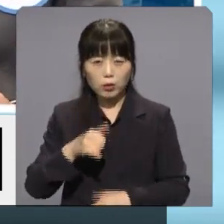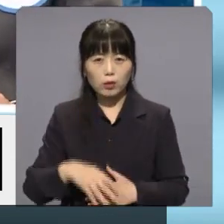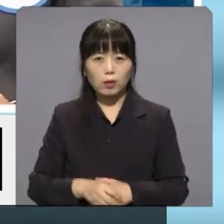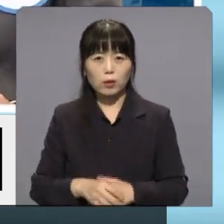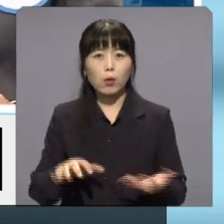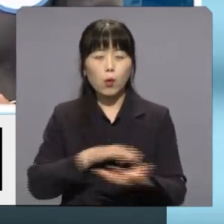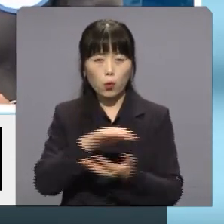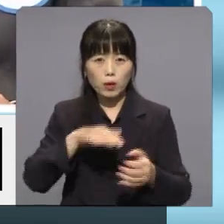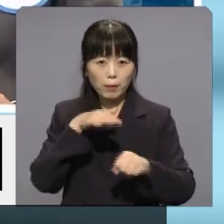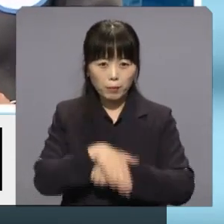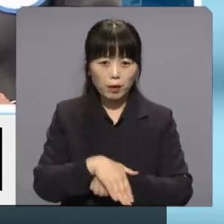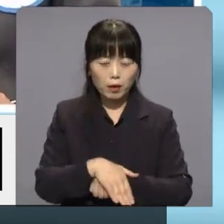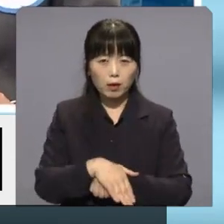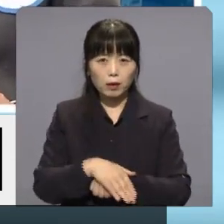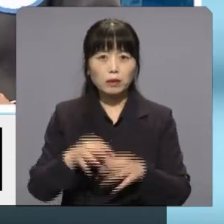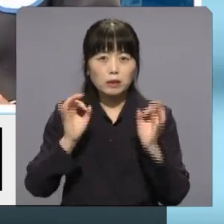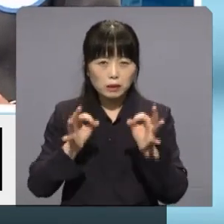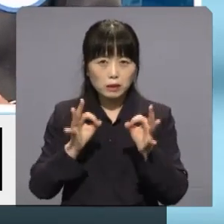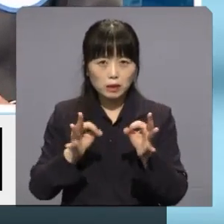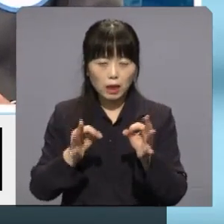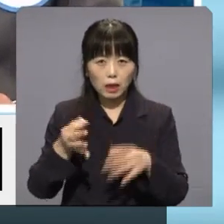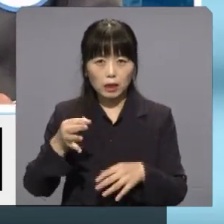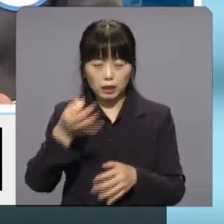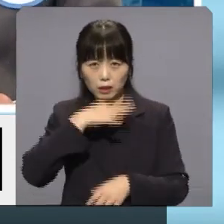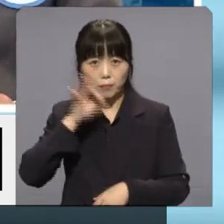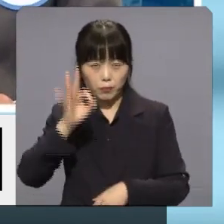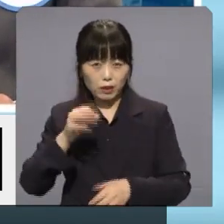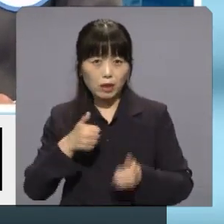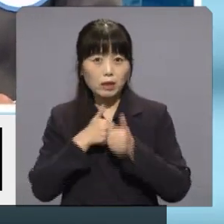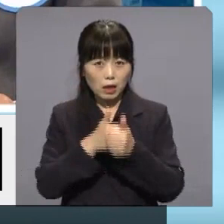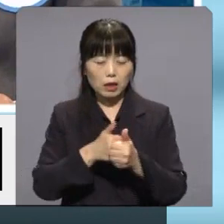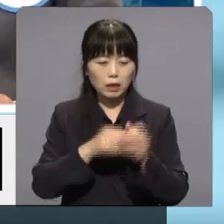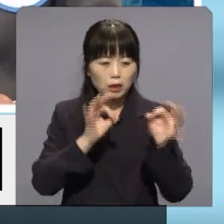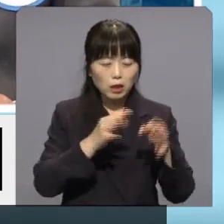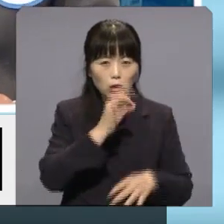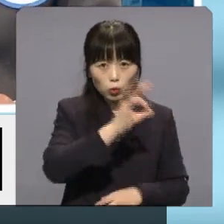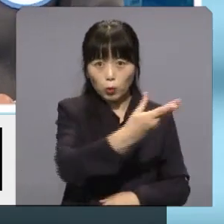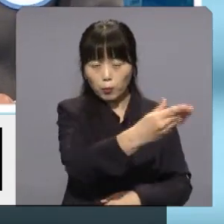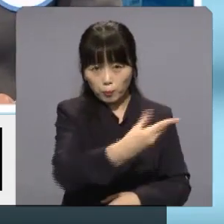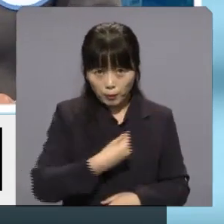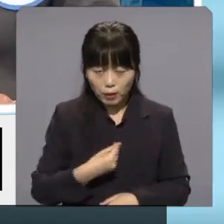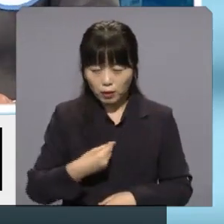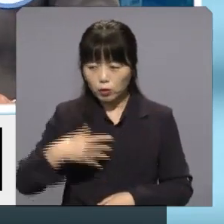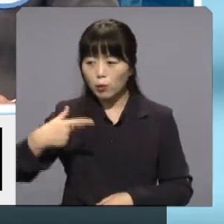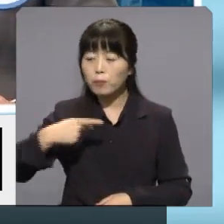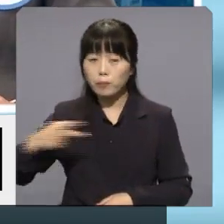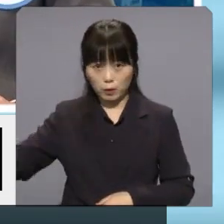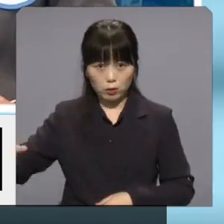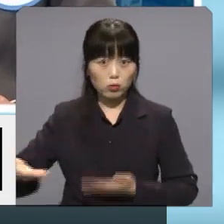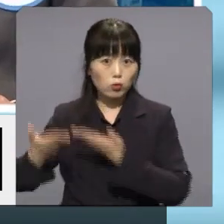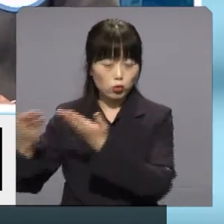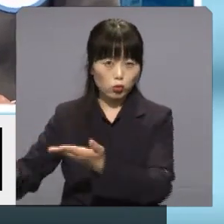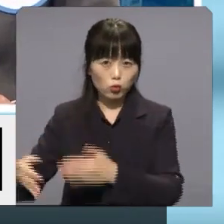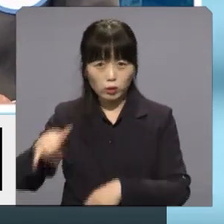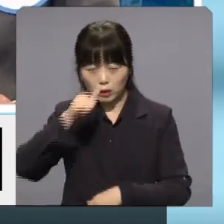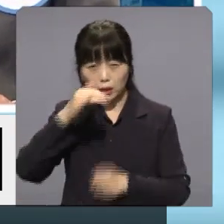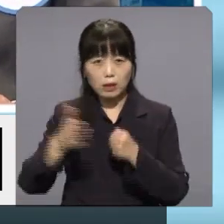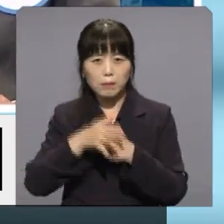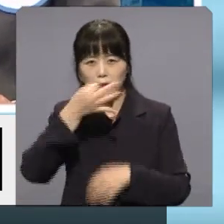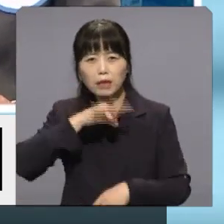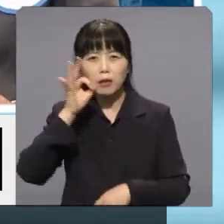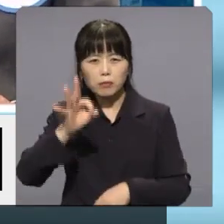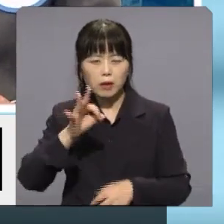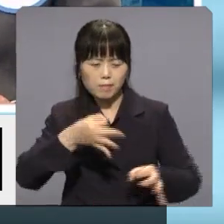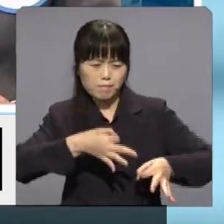은 은행채 부터 5년물 분위를 따름입니다 은행도 돈을 빌려와서 사실은 대출을 해주는 모니터가 근데 그 금이 자체가 매우